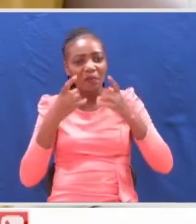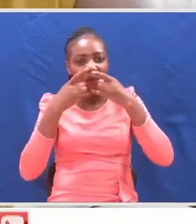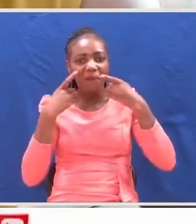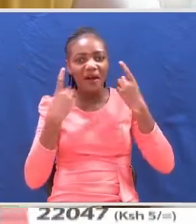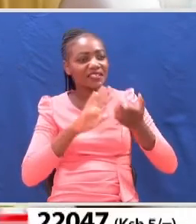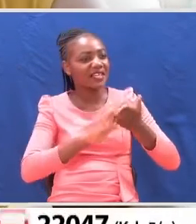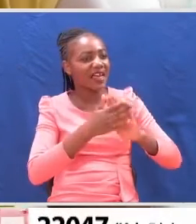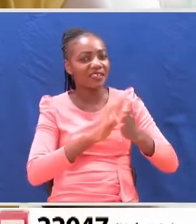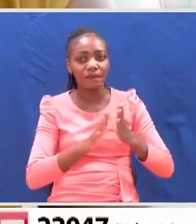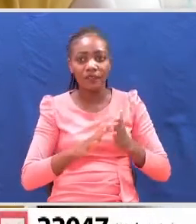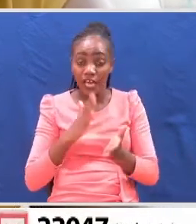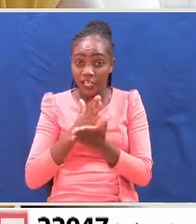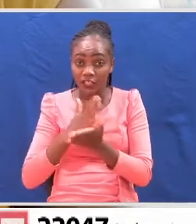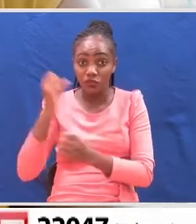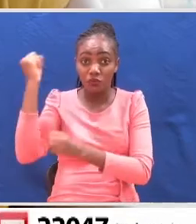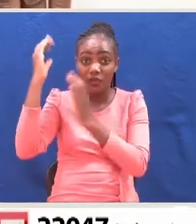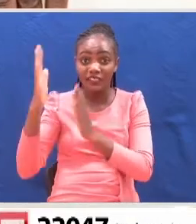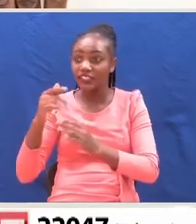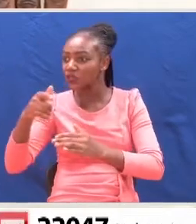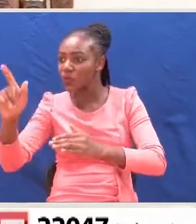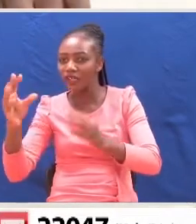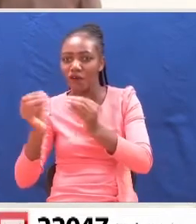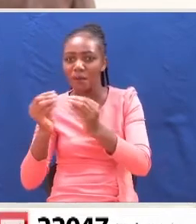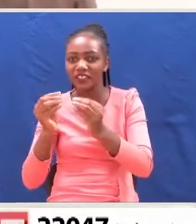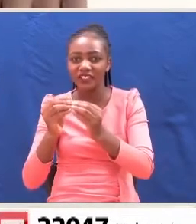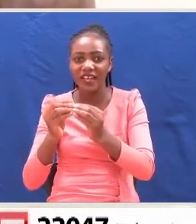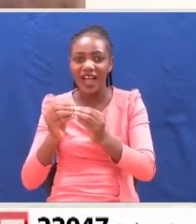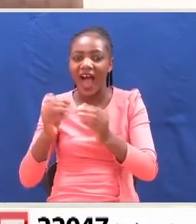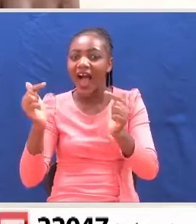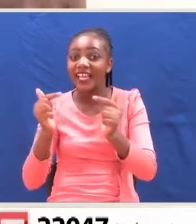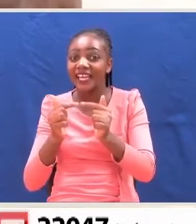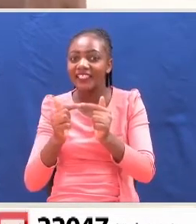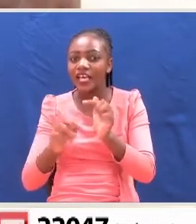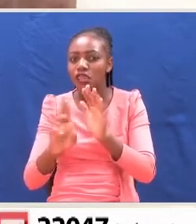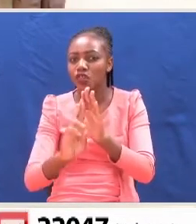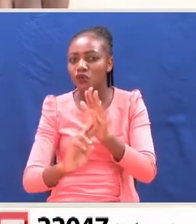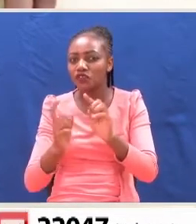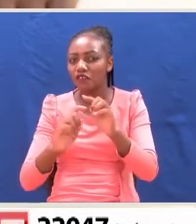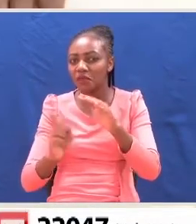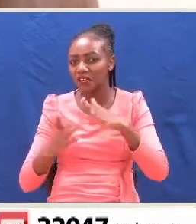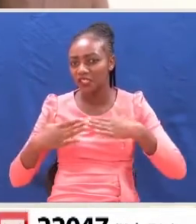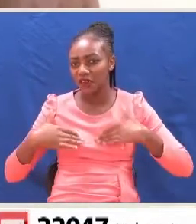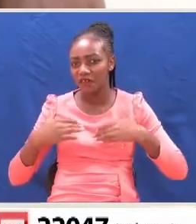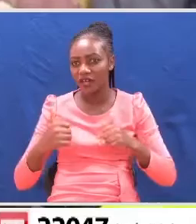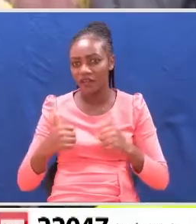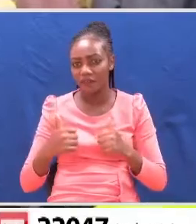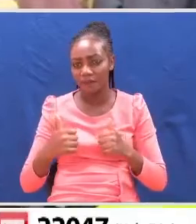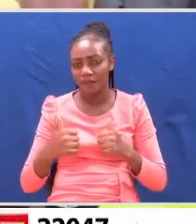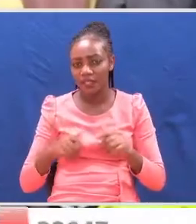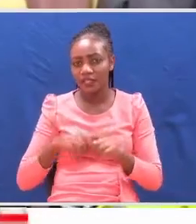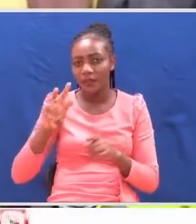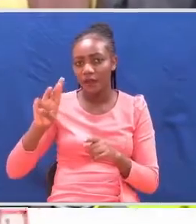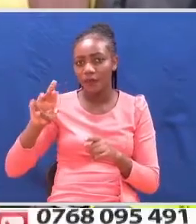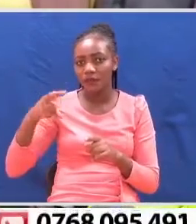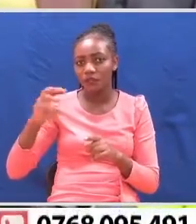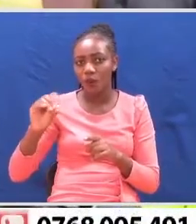yenyewe walienda mikutano ambayo ilikuwa kinyume na maagizo ya Wizara ya Afya na World Health Organization,